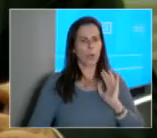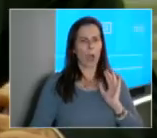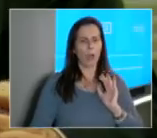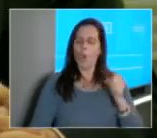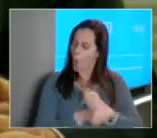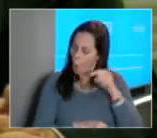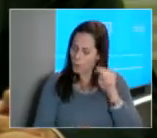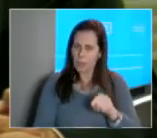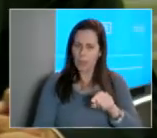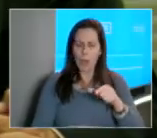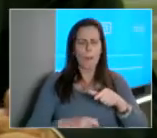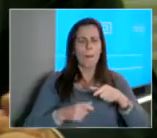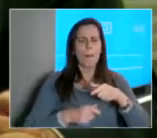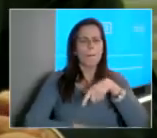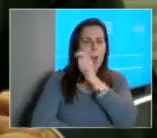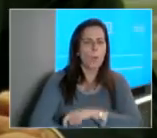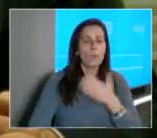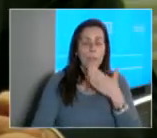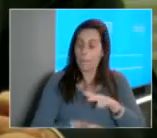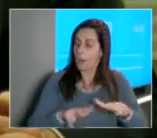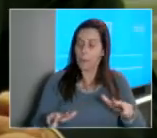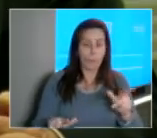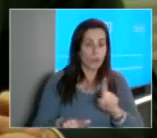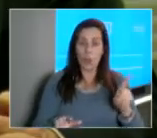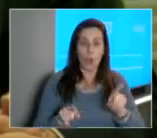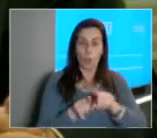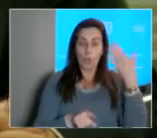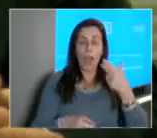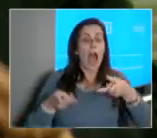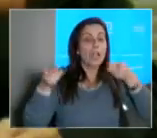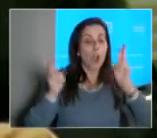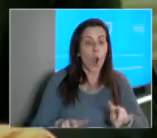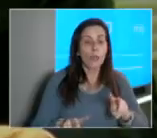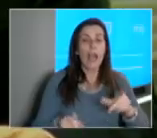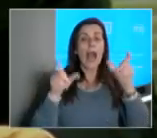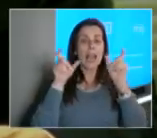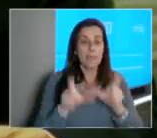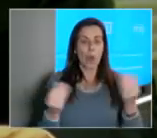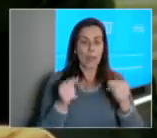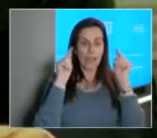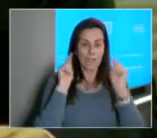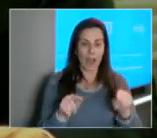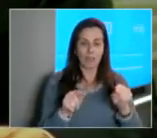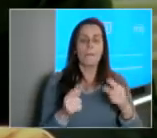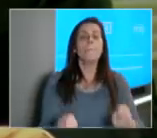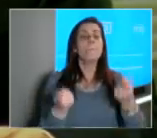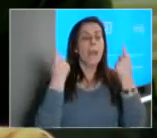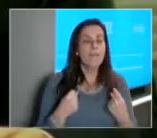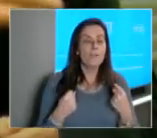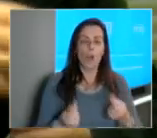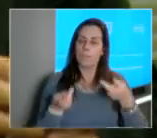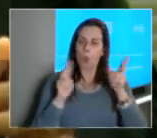הוא מעביר אותה במועצת הביטחון, ואז ישראל נמצאת במצב שהיא לא הייתה. היכולת למנוע את הדבר הזה נבעה